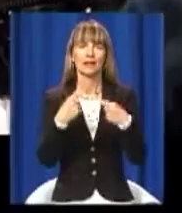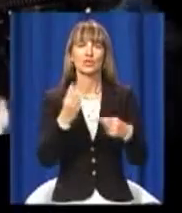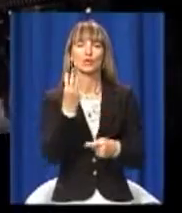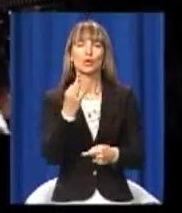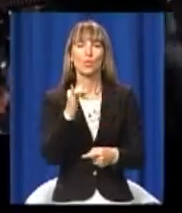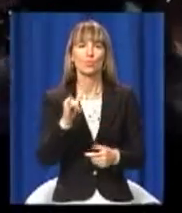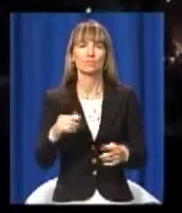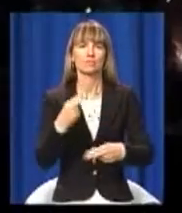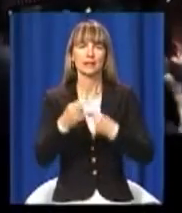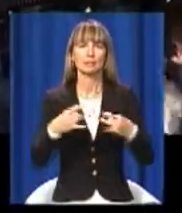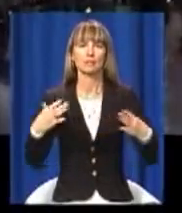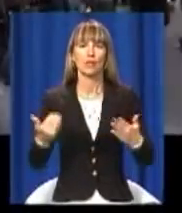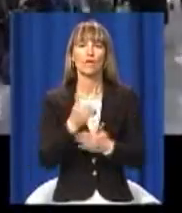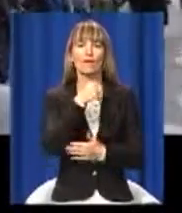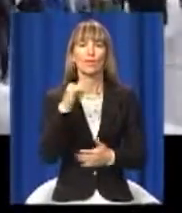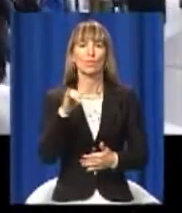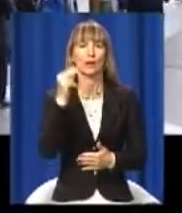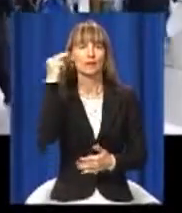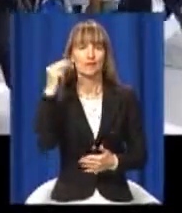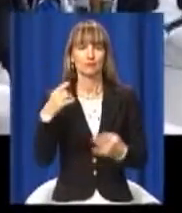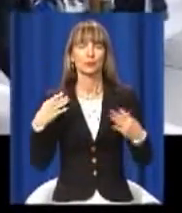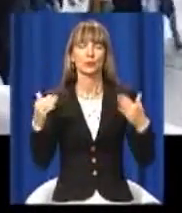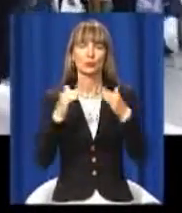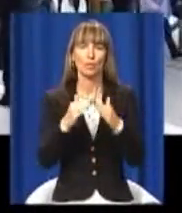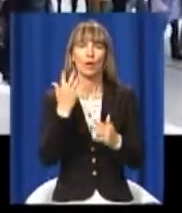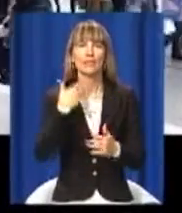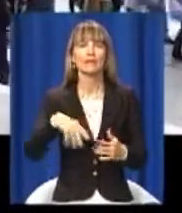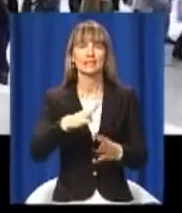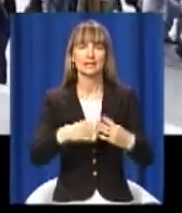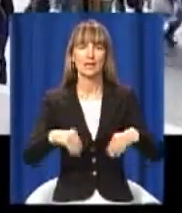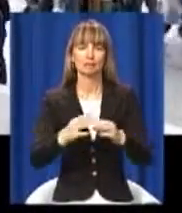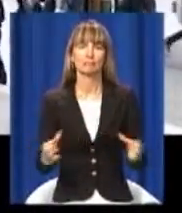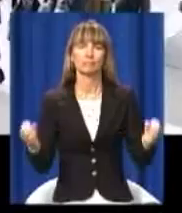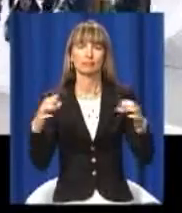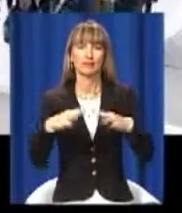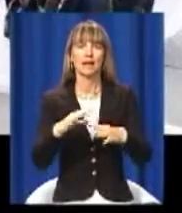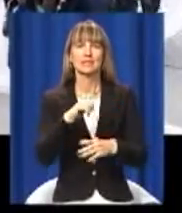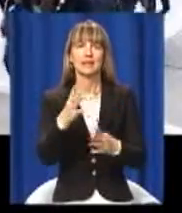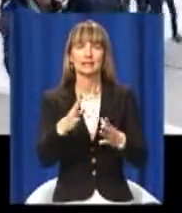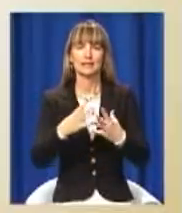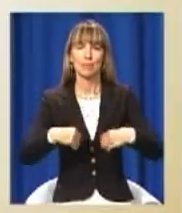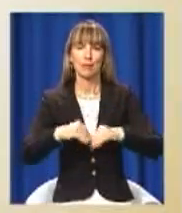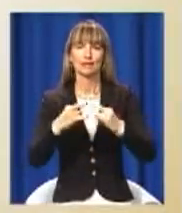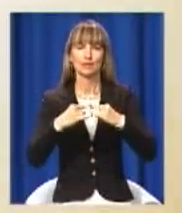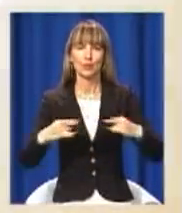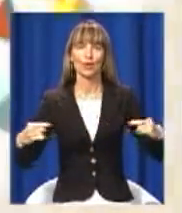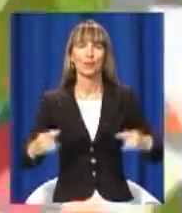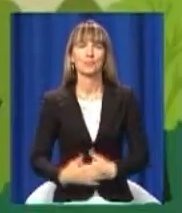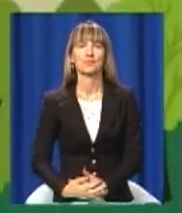Традиційне свято Нового року у Китаї відзначається удома, коли уся сім'я збирається разом за святковим столом.